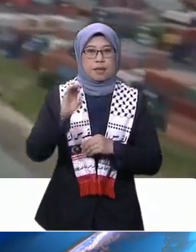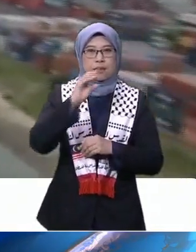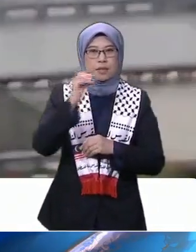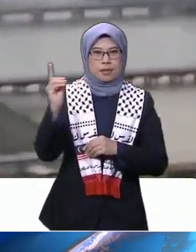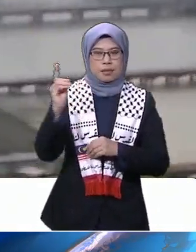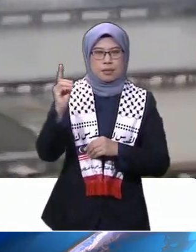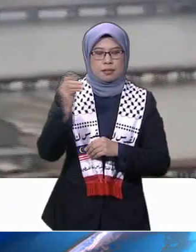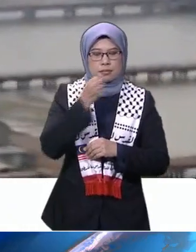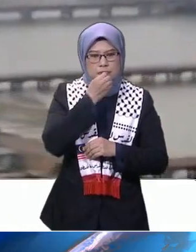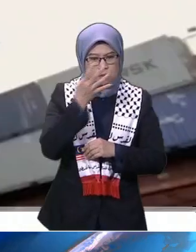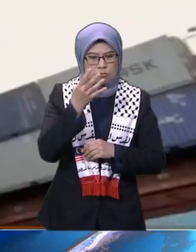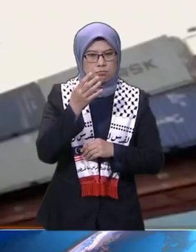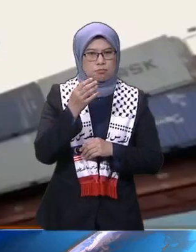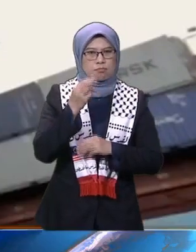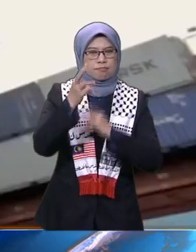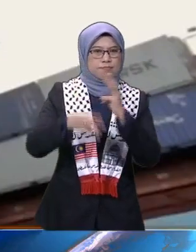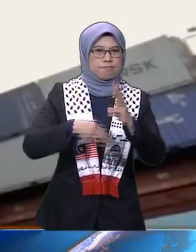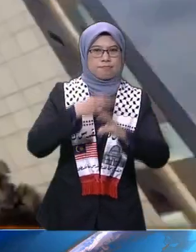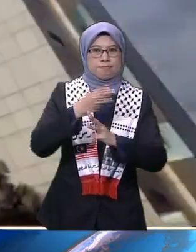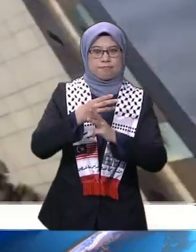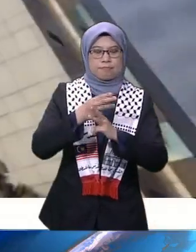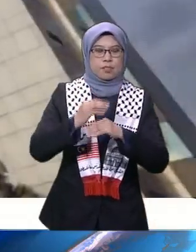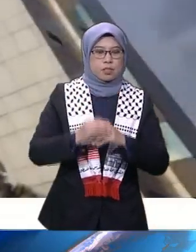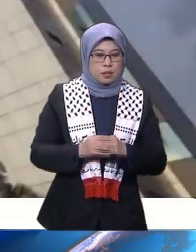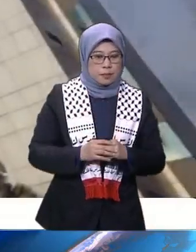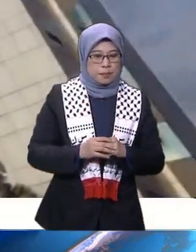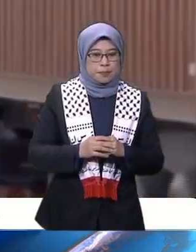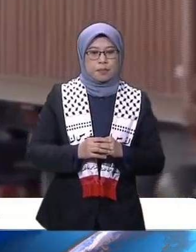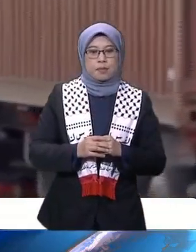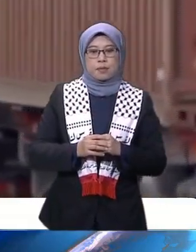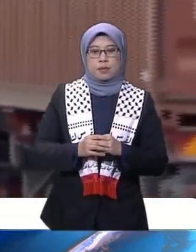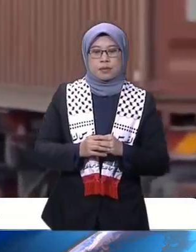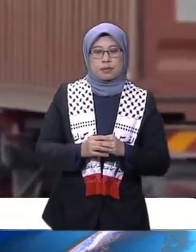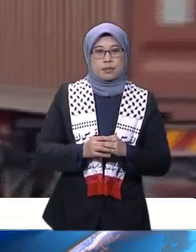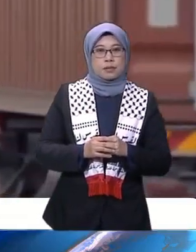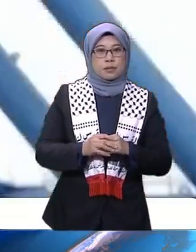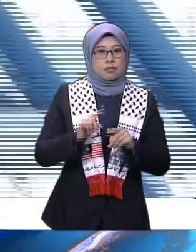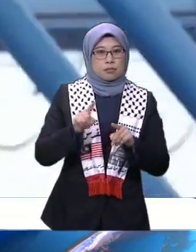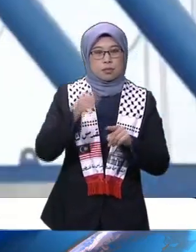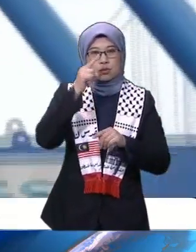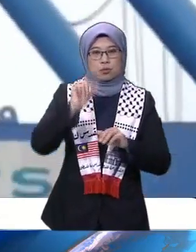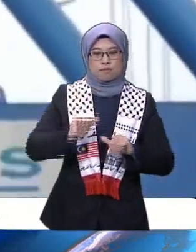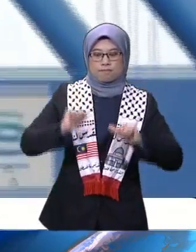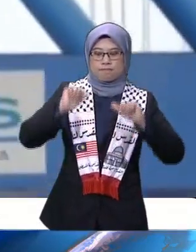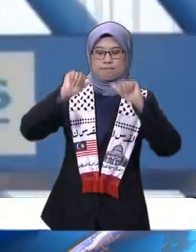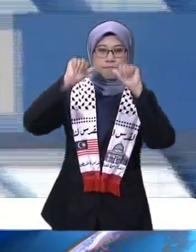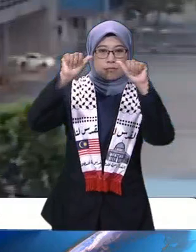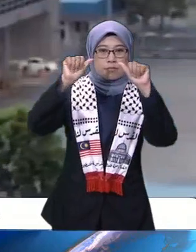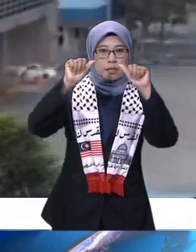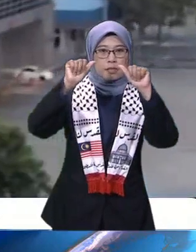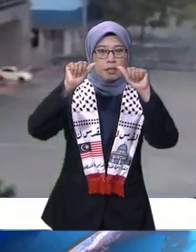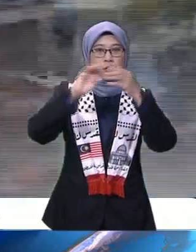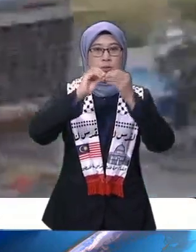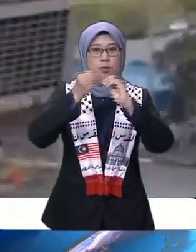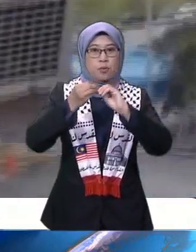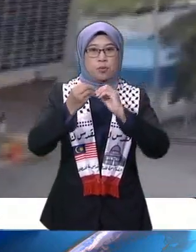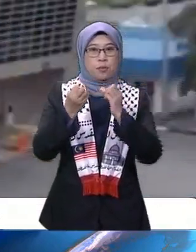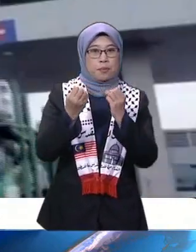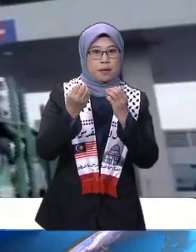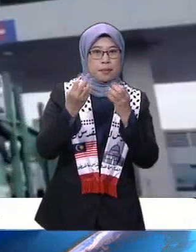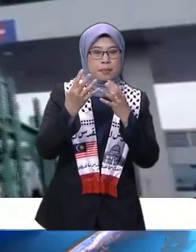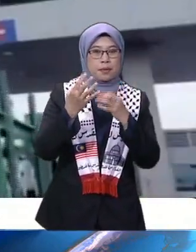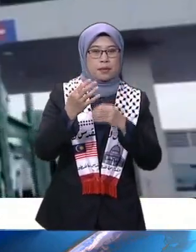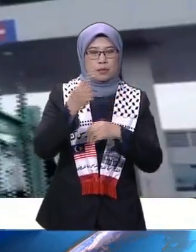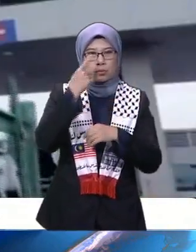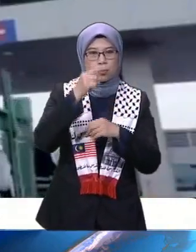I think more recently one of the foreign investment banks have actually upgraded the rating on Malaysian